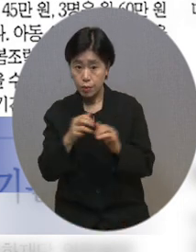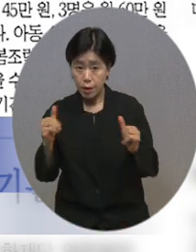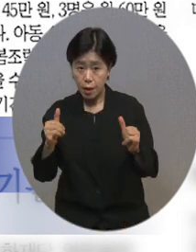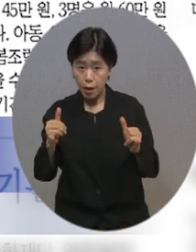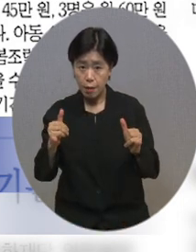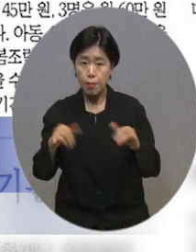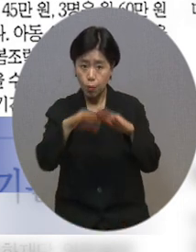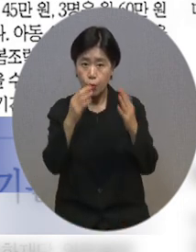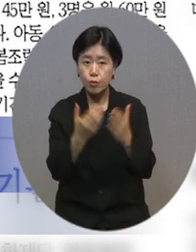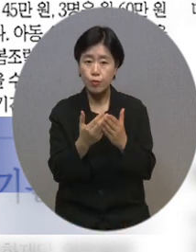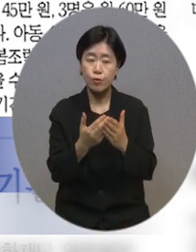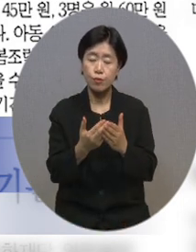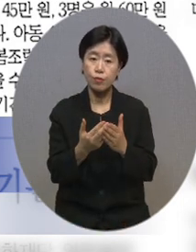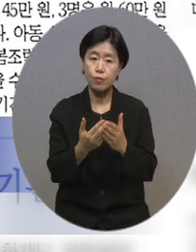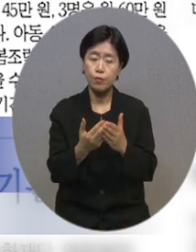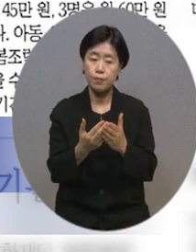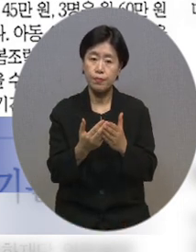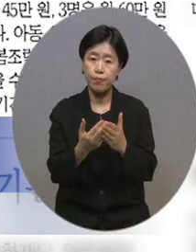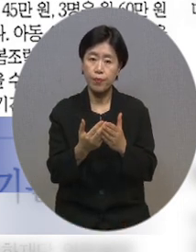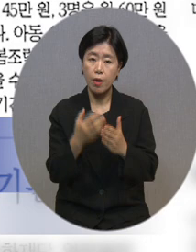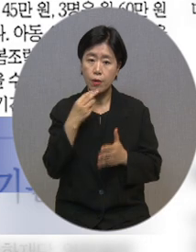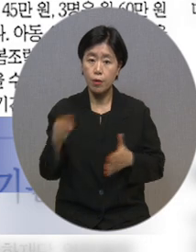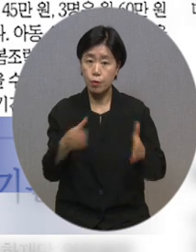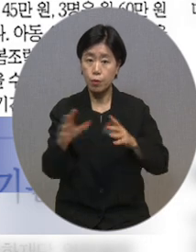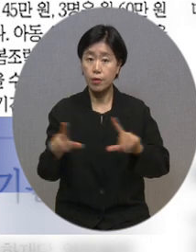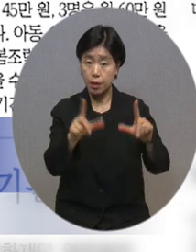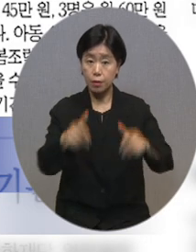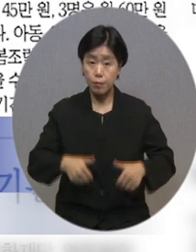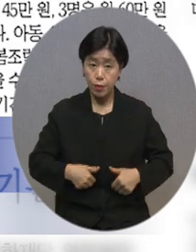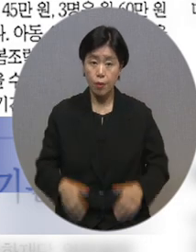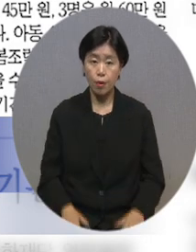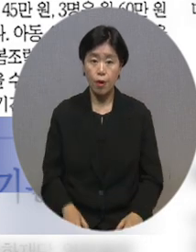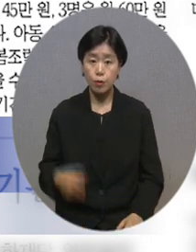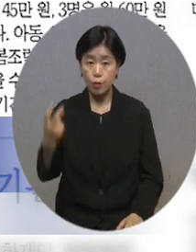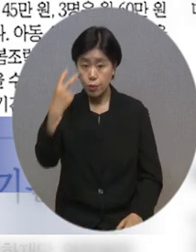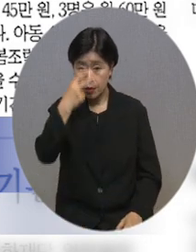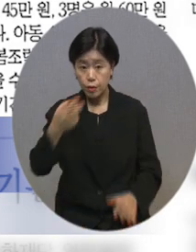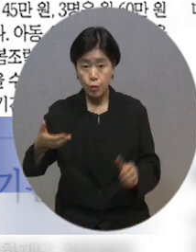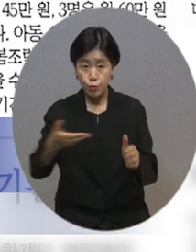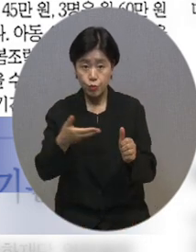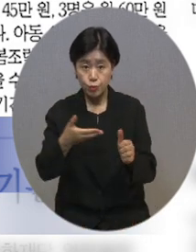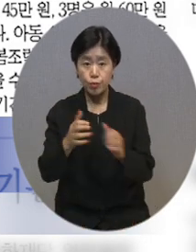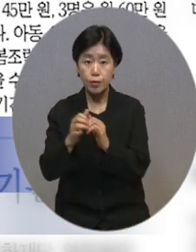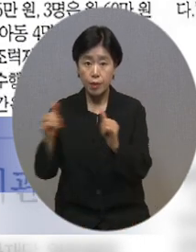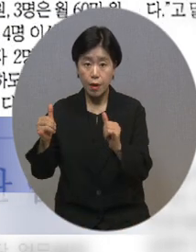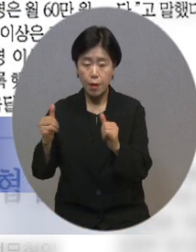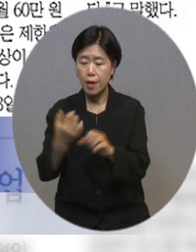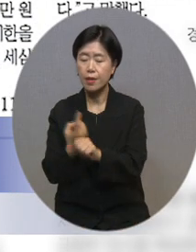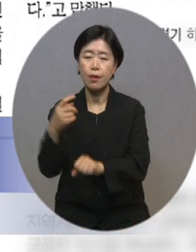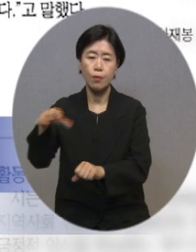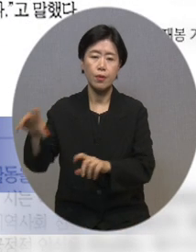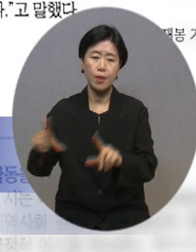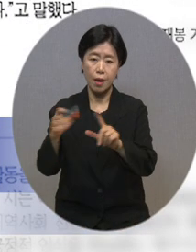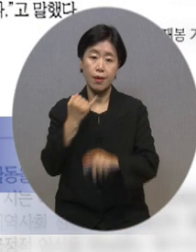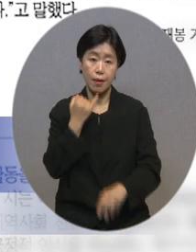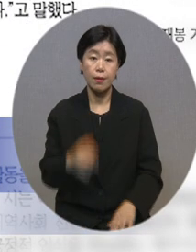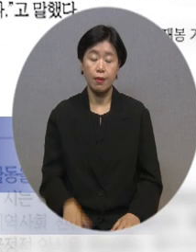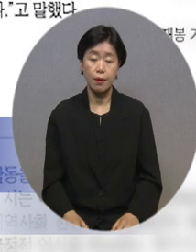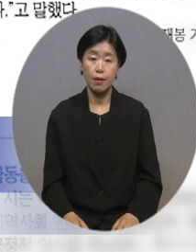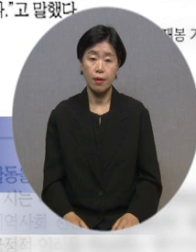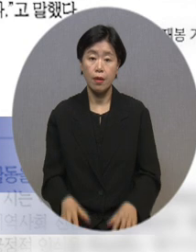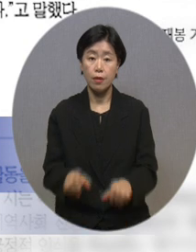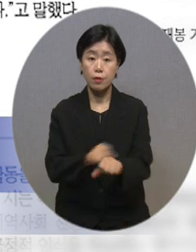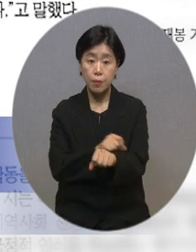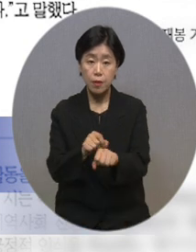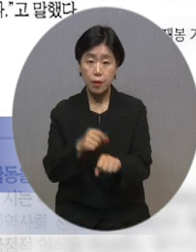합니다이 돌봄비용 있 초인의 친인척은 타 지자체 거주자도 가능합니다 특히 돌봄